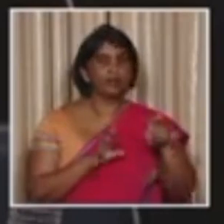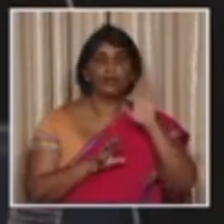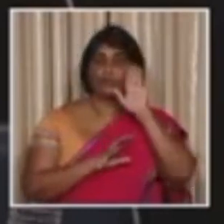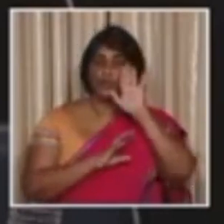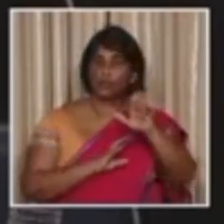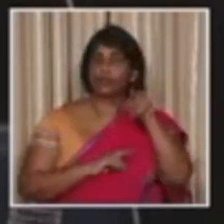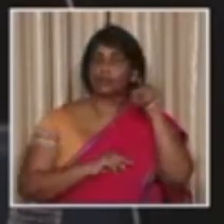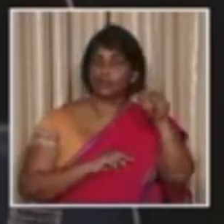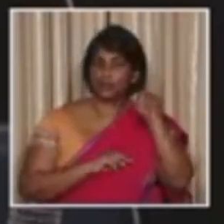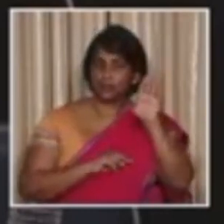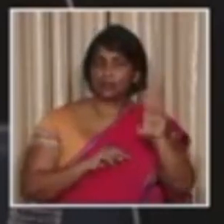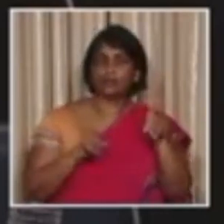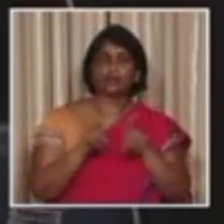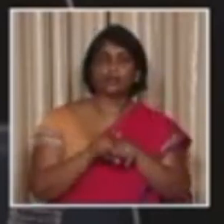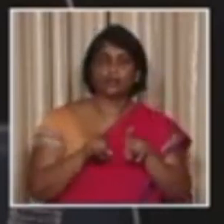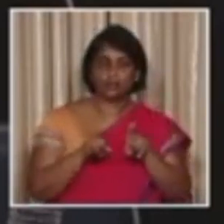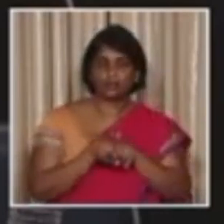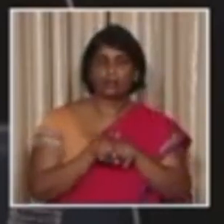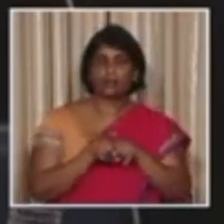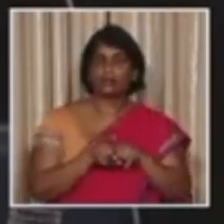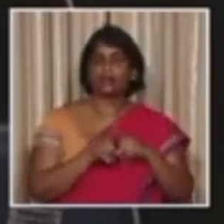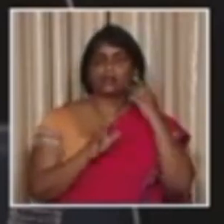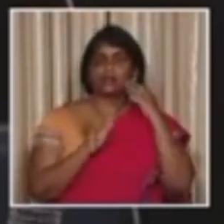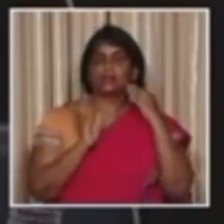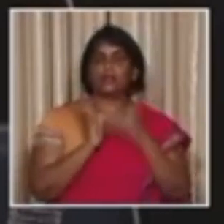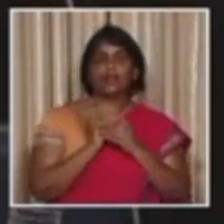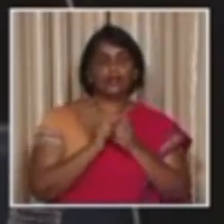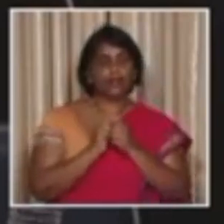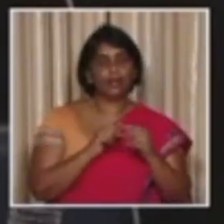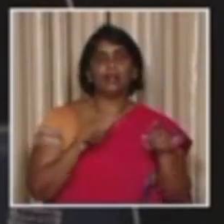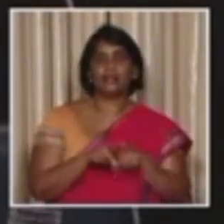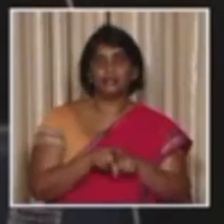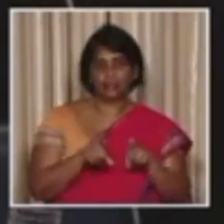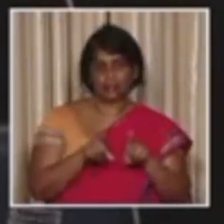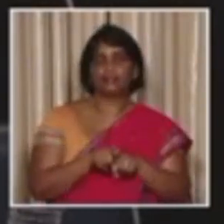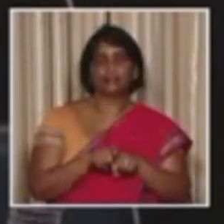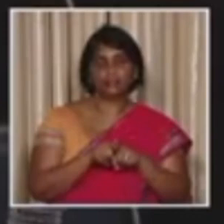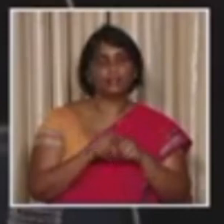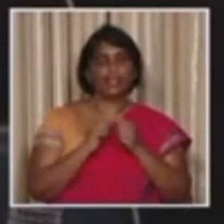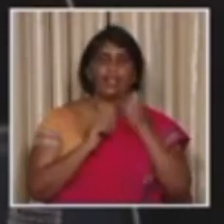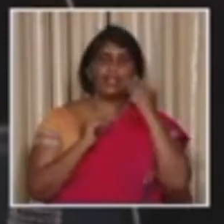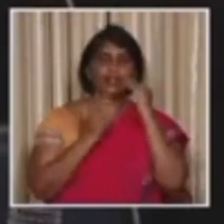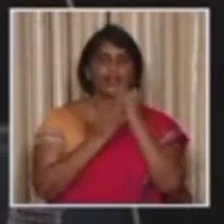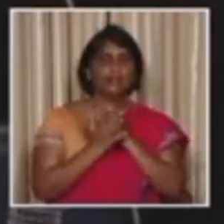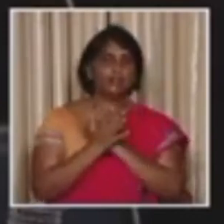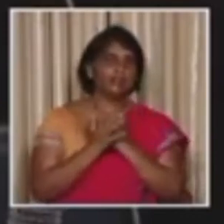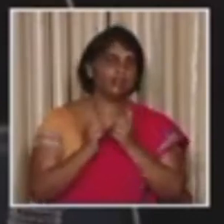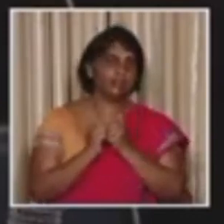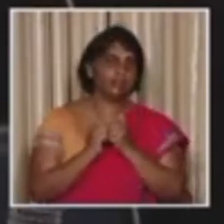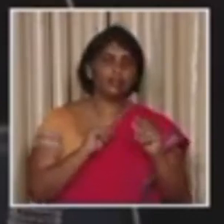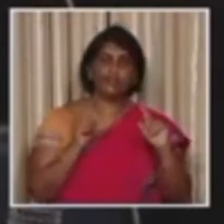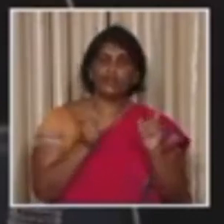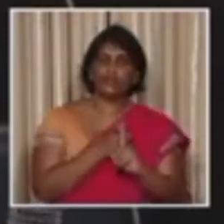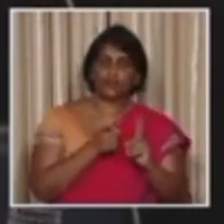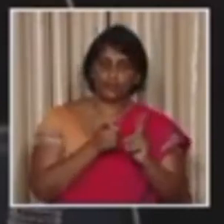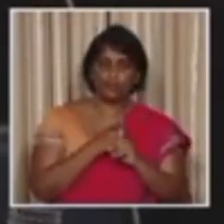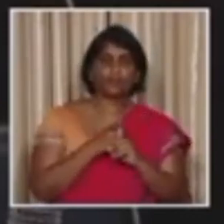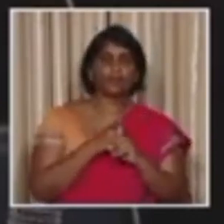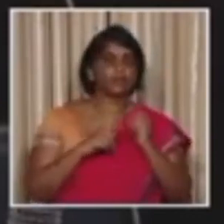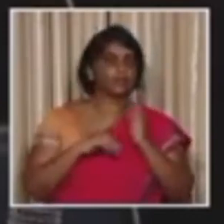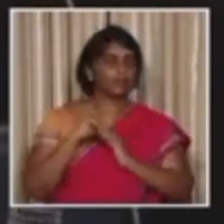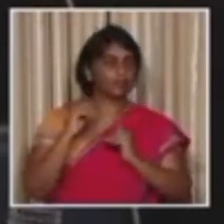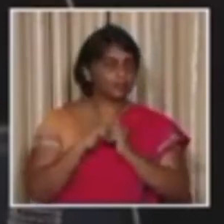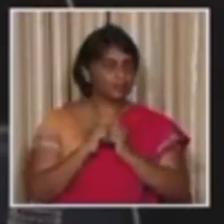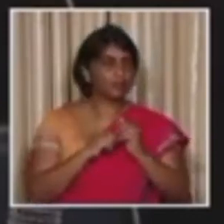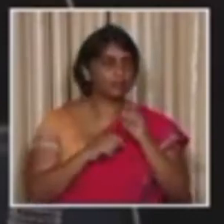இந்த உலகத்திலே இல்லாது ஒழிக்கப்பட வேண்டும் என்று இன்று வல்லரசு நாடுகள் கூட நேற்றைக்கு நேரம் வித்தியாசமான அறிக்கைகளை